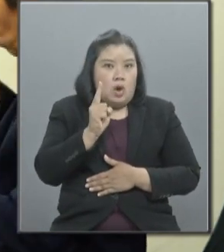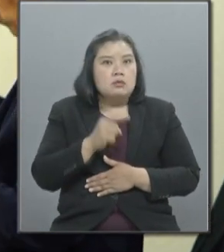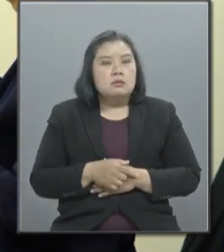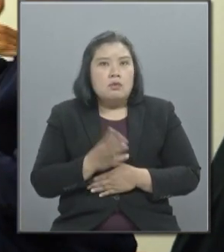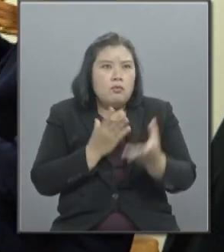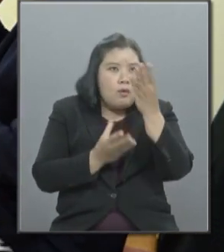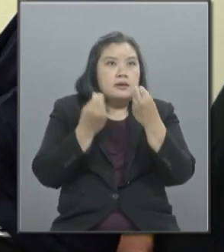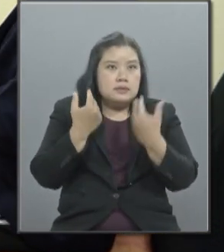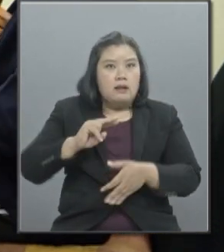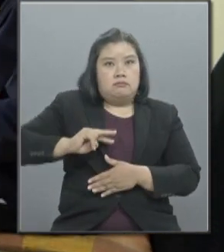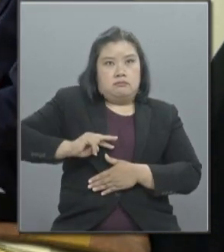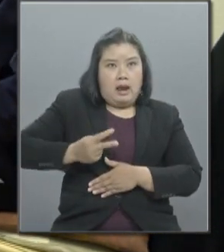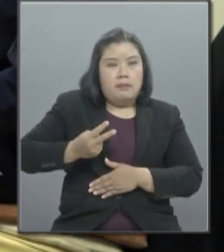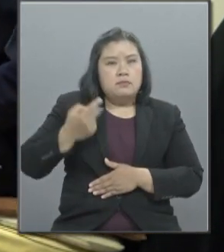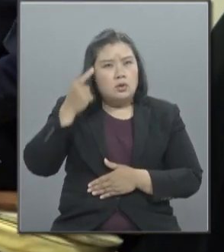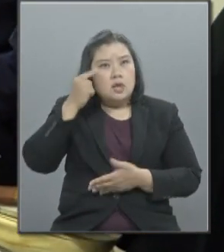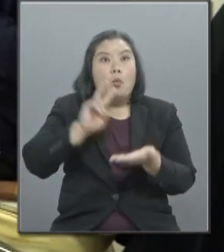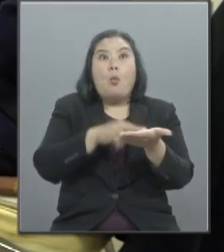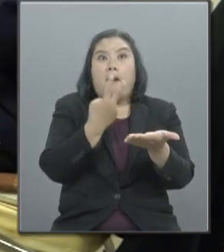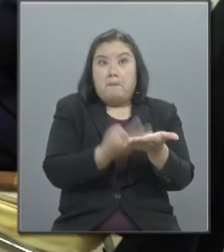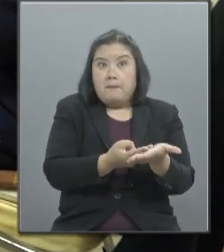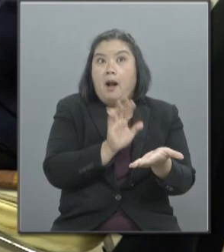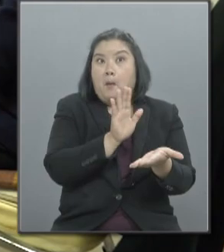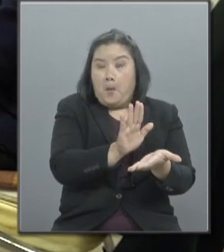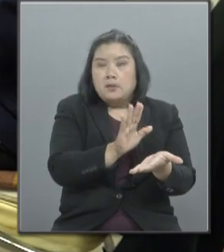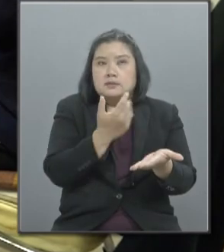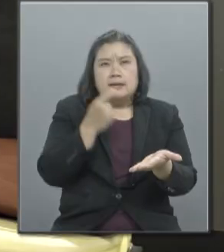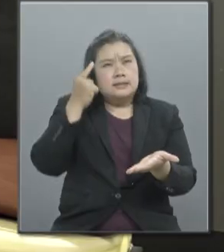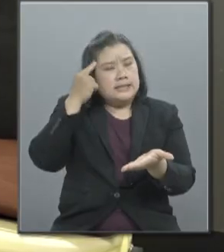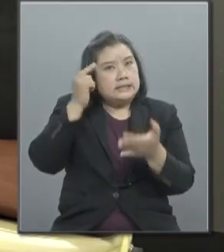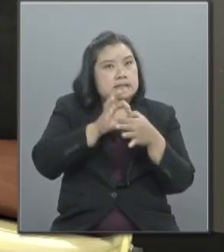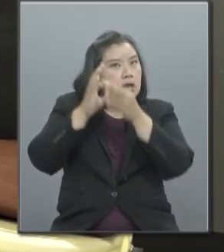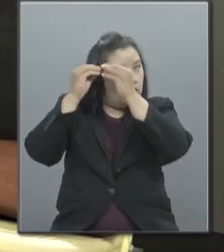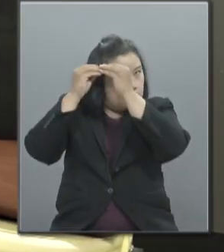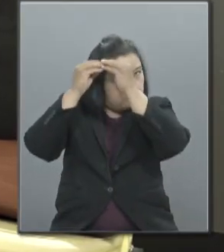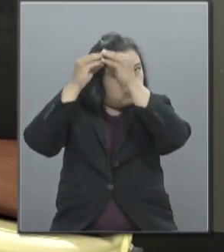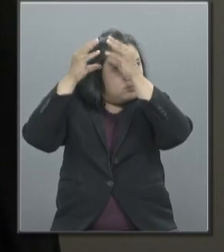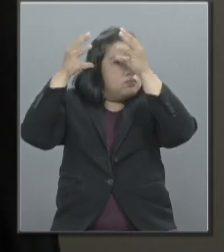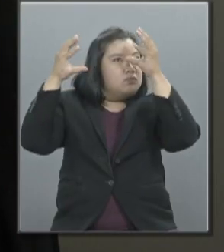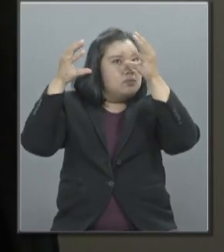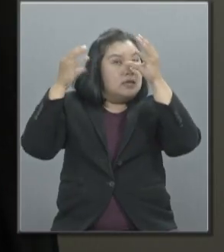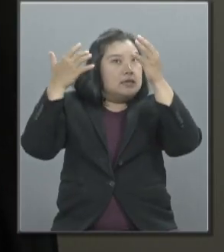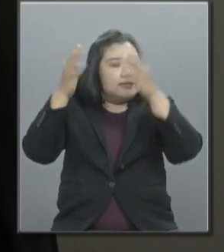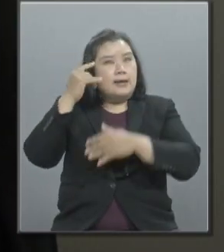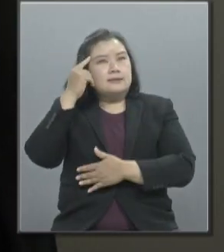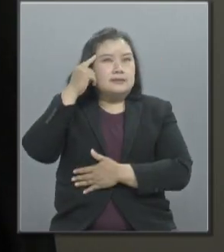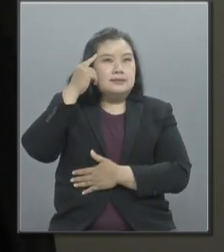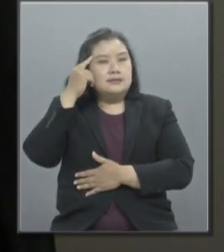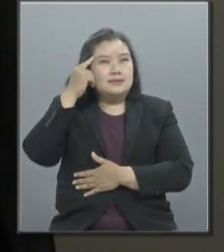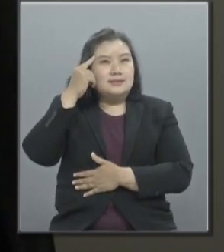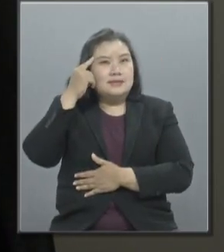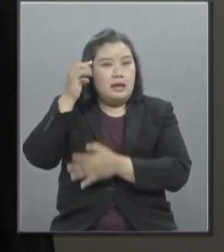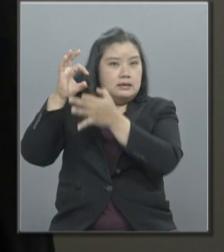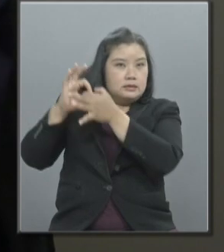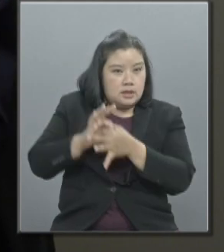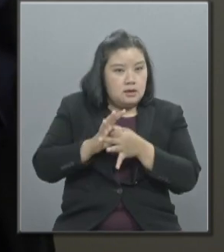ได้ก่อนพอตีความหมายได้ปั๊บเนี่ยจะต้องมองอะไรที่มันเป็นภาพพอเป็นภาพปั๊บเนี่ยเราก็จะใช้ในการใช้ภ